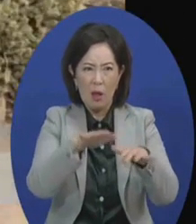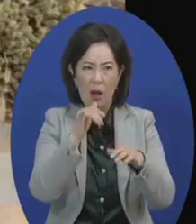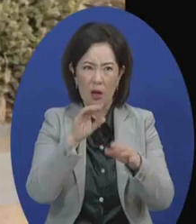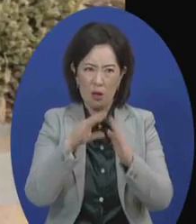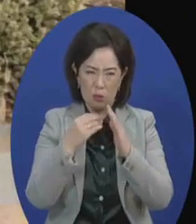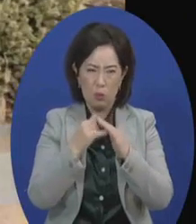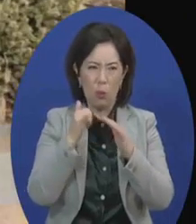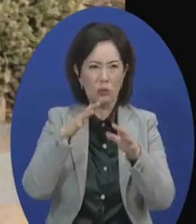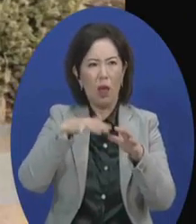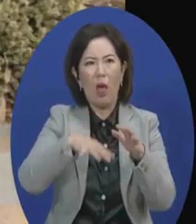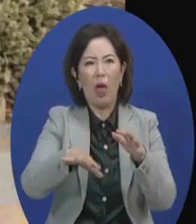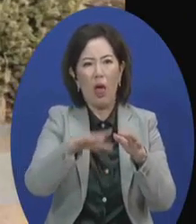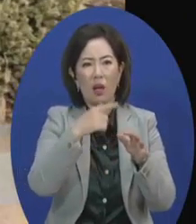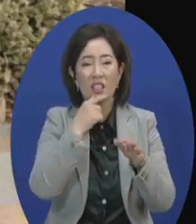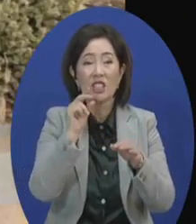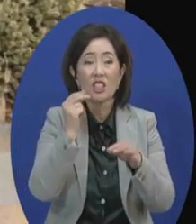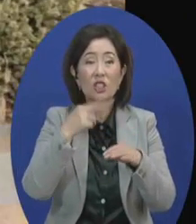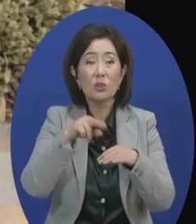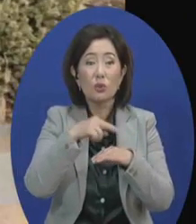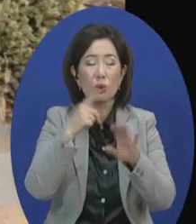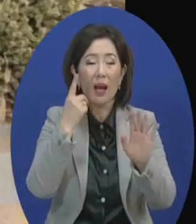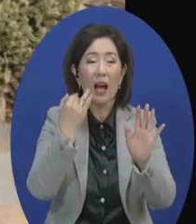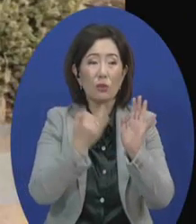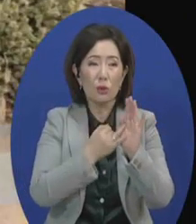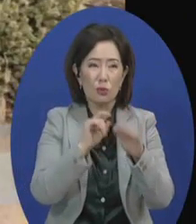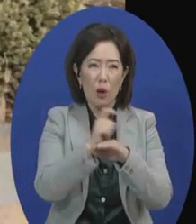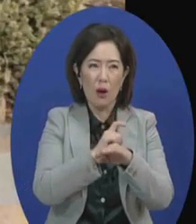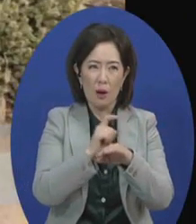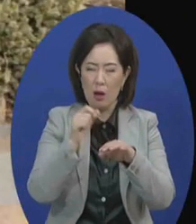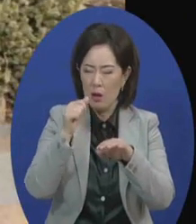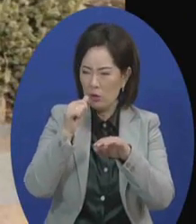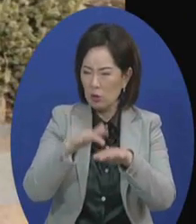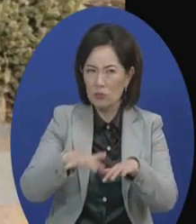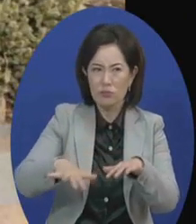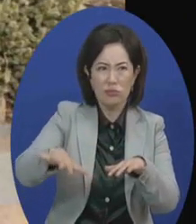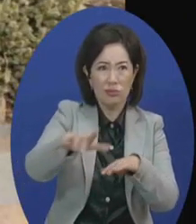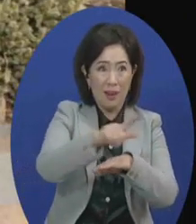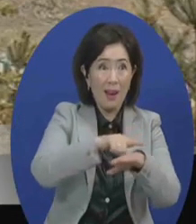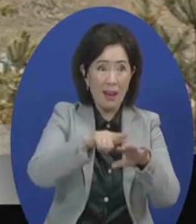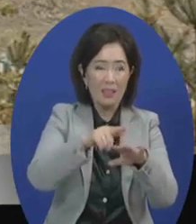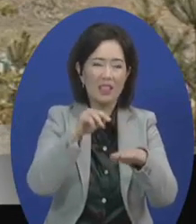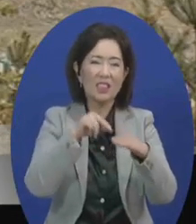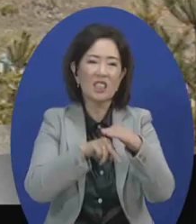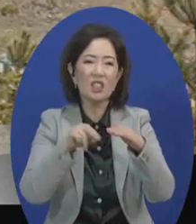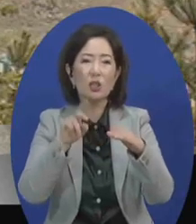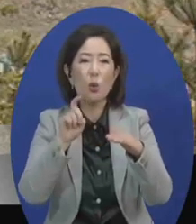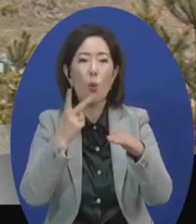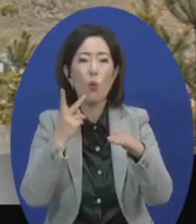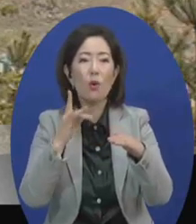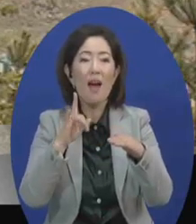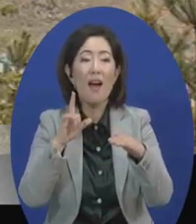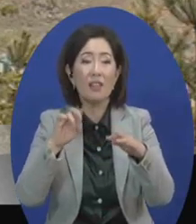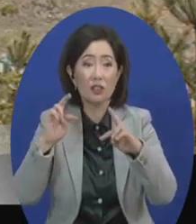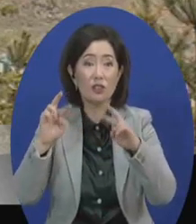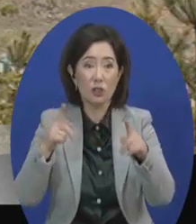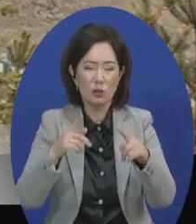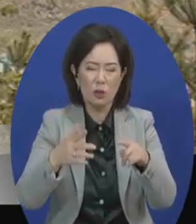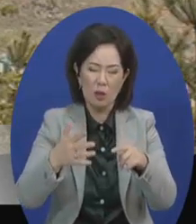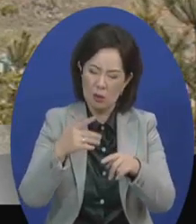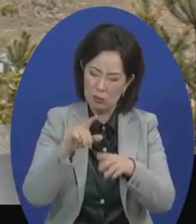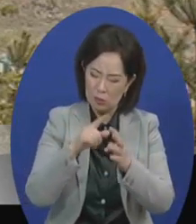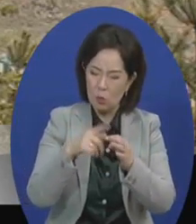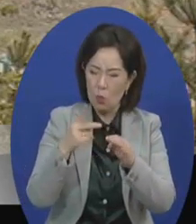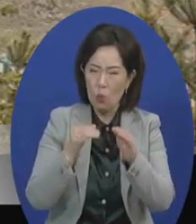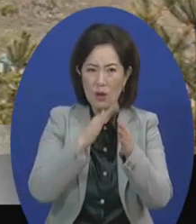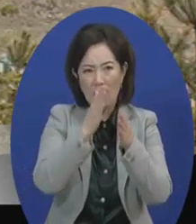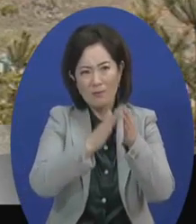айлууд усан давцаар байна. Чингэлтэй дүүргийн 17-р хороонд халаа дош үүсэж байсан газрыг цэцэрлэгт хүрээлэн болгожээ. Мөн хит хитэн газарт